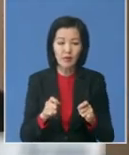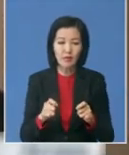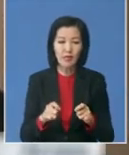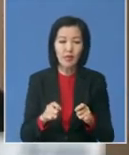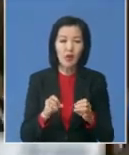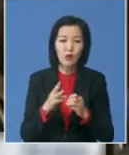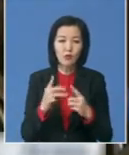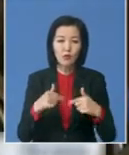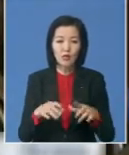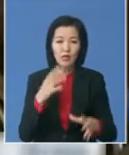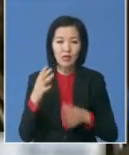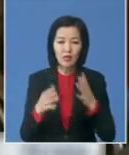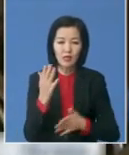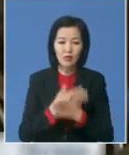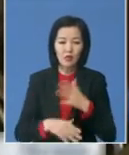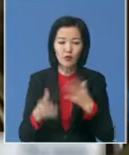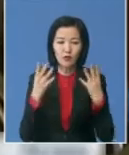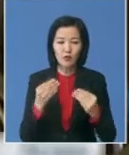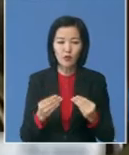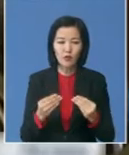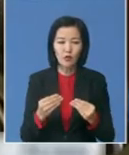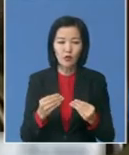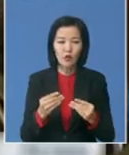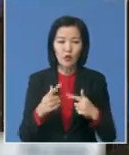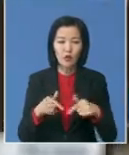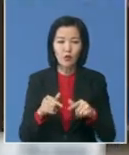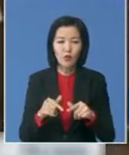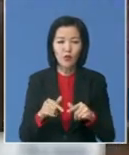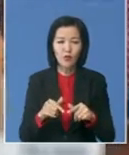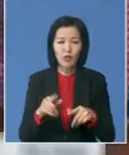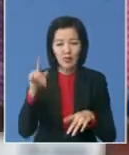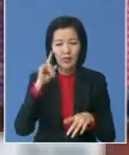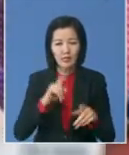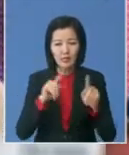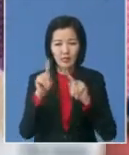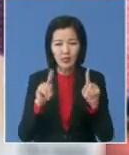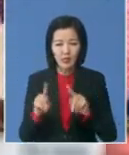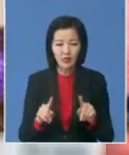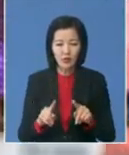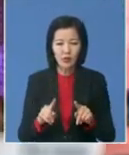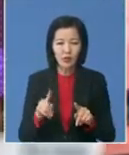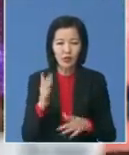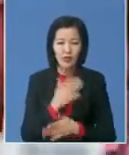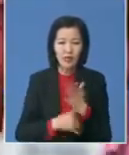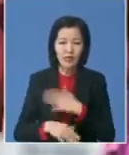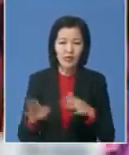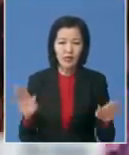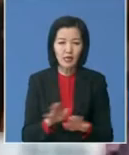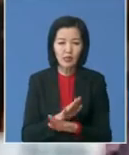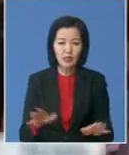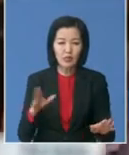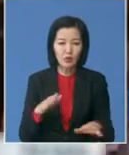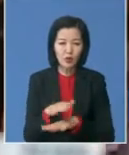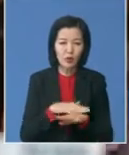рәсімі халықаралық мүгедектер күні қарсаңында өтіп отыр. Қазақстан эстрада жұлдыздары өнер көрсеткен кеште мүмкіндігі шектеулі жандар да әннен шашу шашты. Қоғамдық